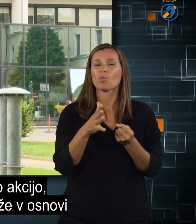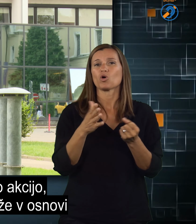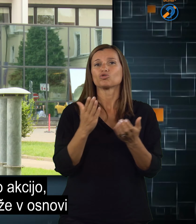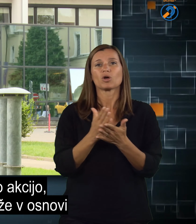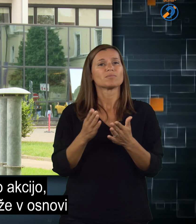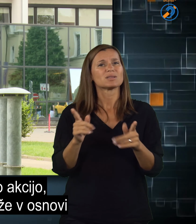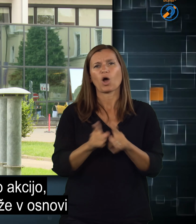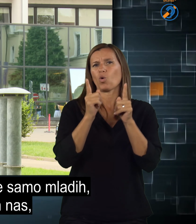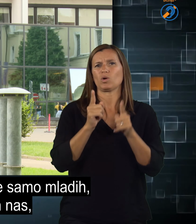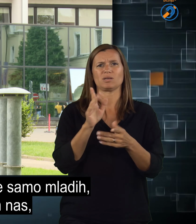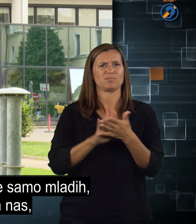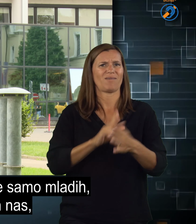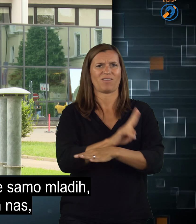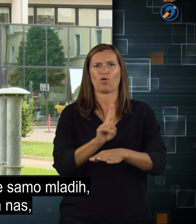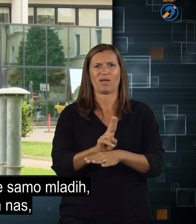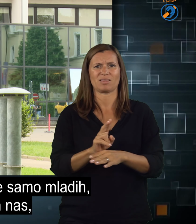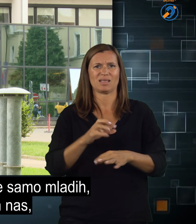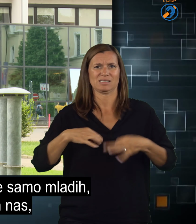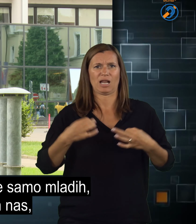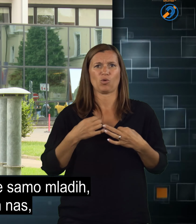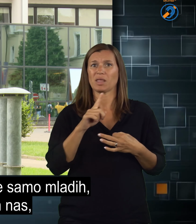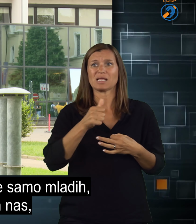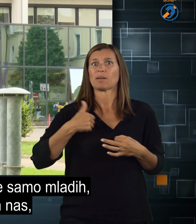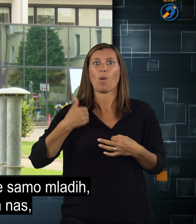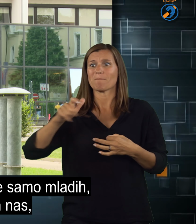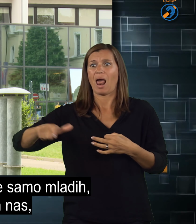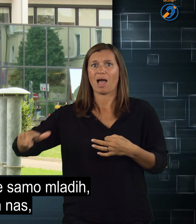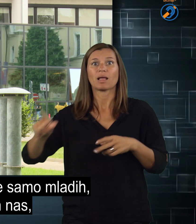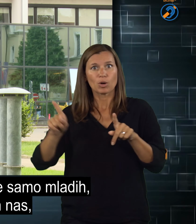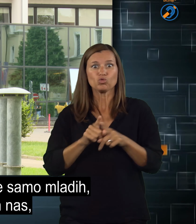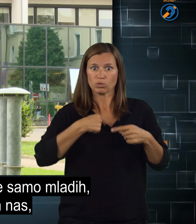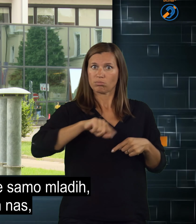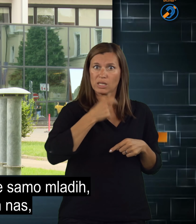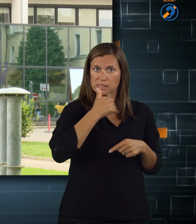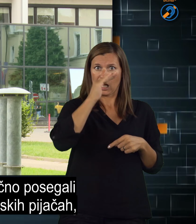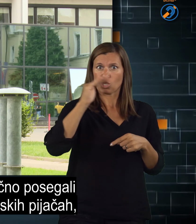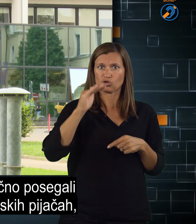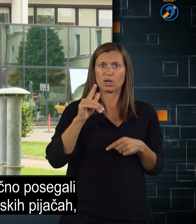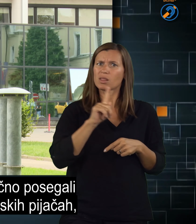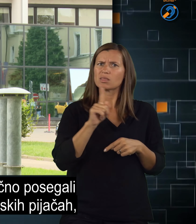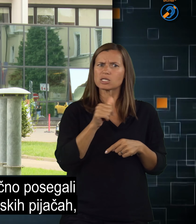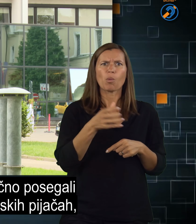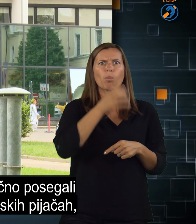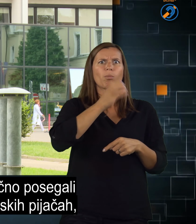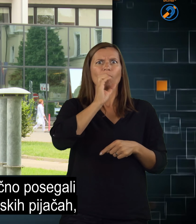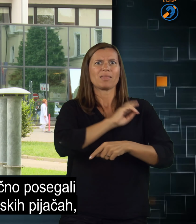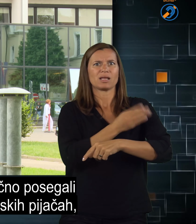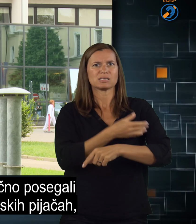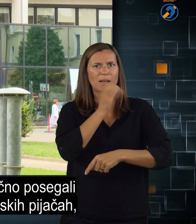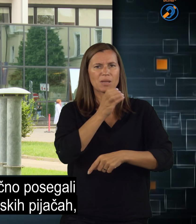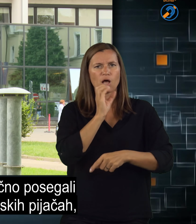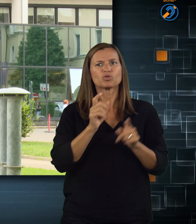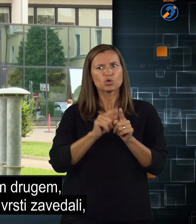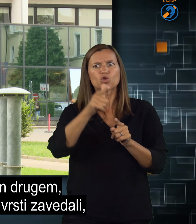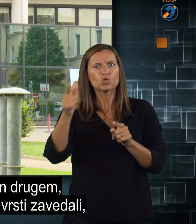že v osnovi zavarovali zdravje ne samo mladih, ampak nas, da ne bomo nekritično posegali ne samo po energijskih pijačah, ampak še po